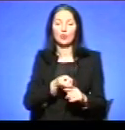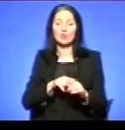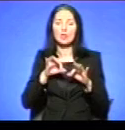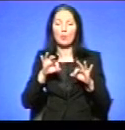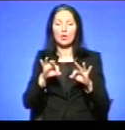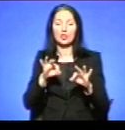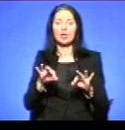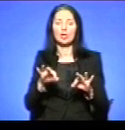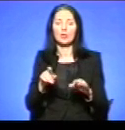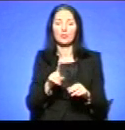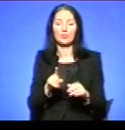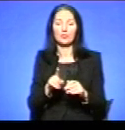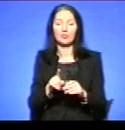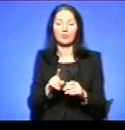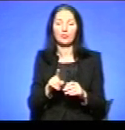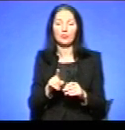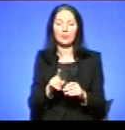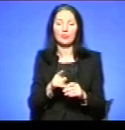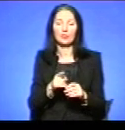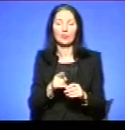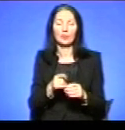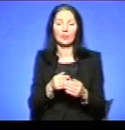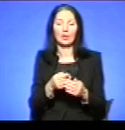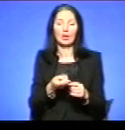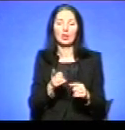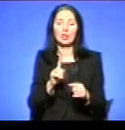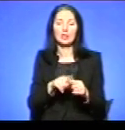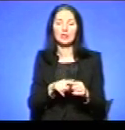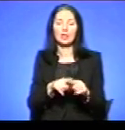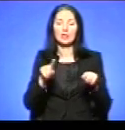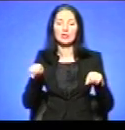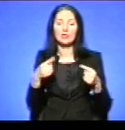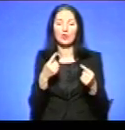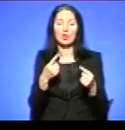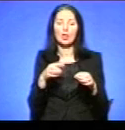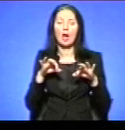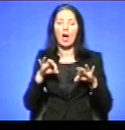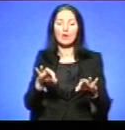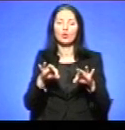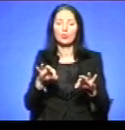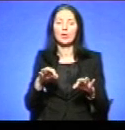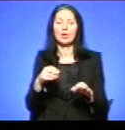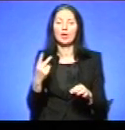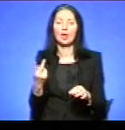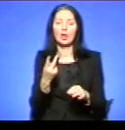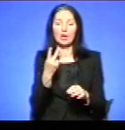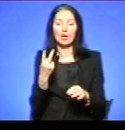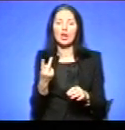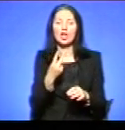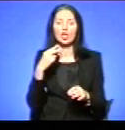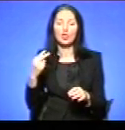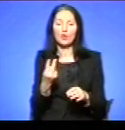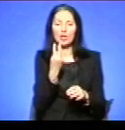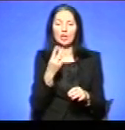де вони в подальшому використовують ці автомобілі. Це створення так званих автомобілів-двойників, це